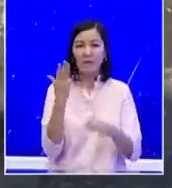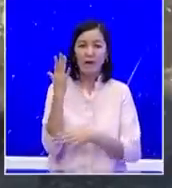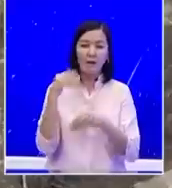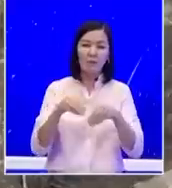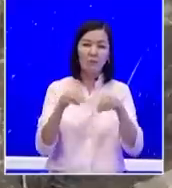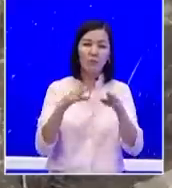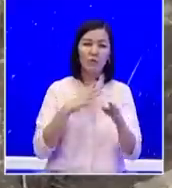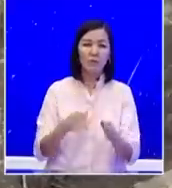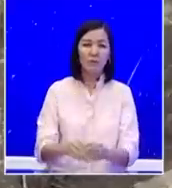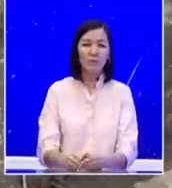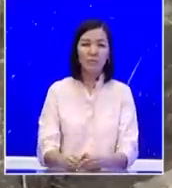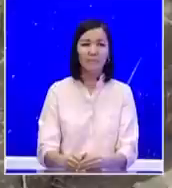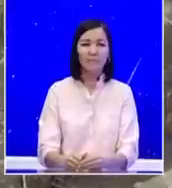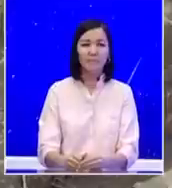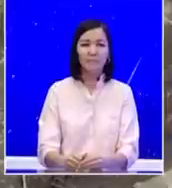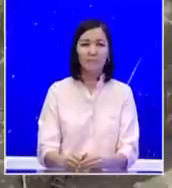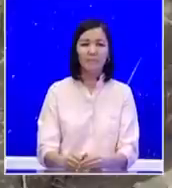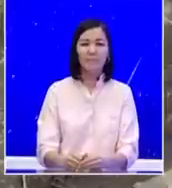отырғызды.